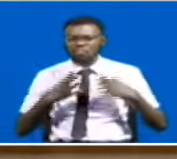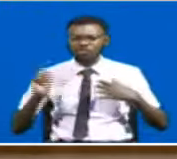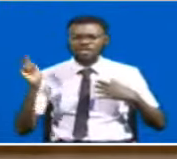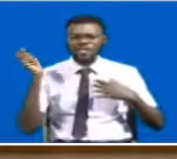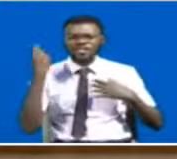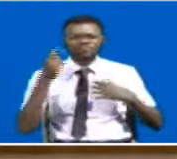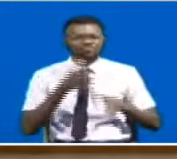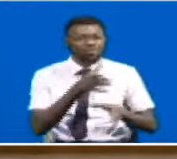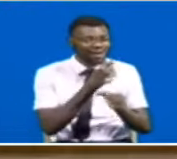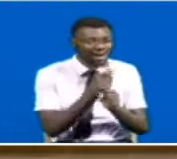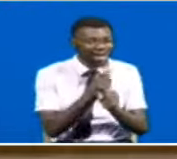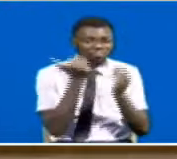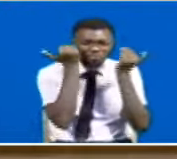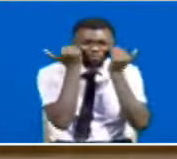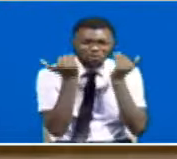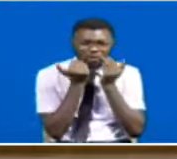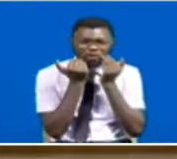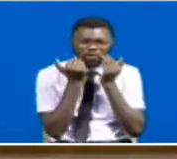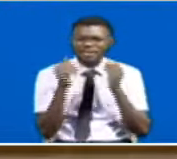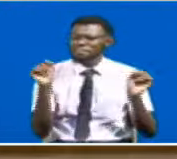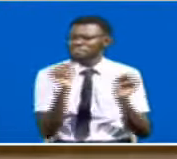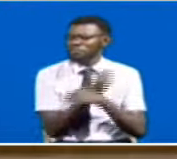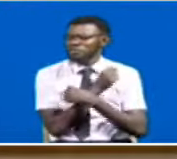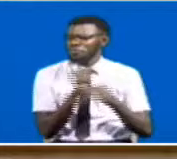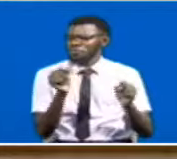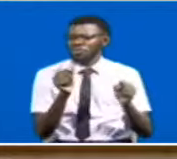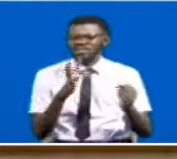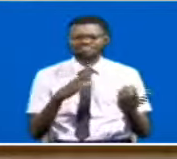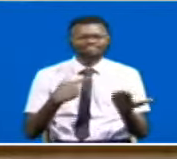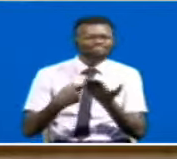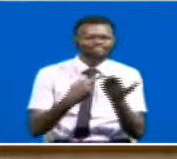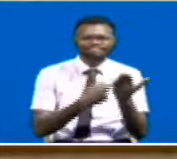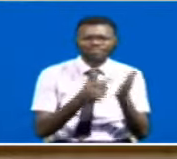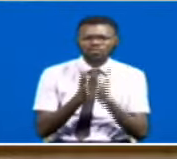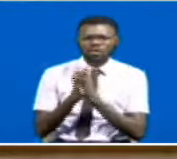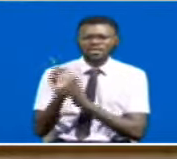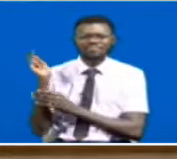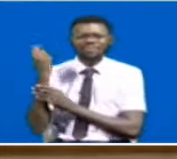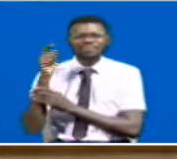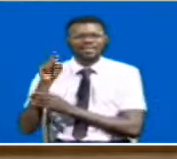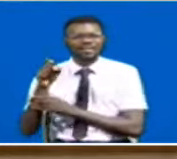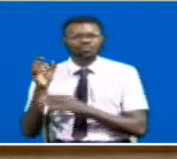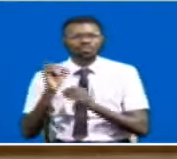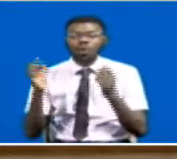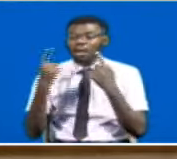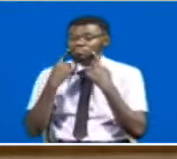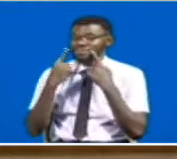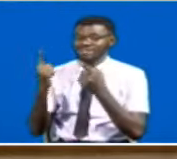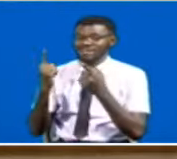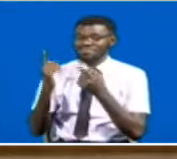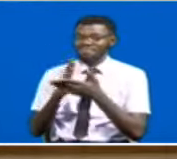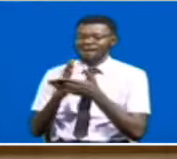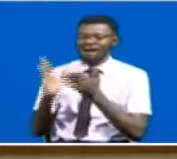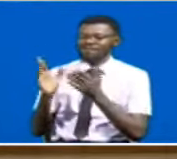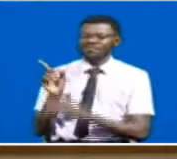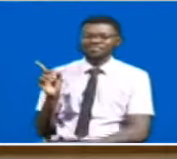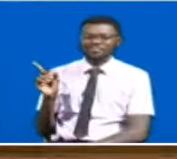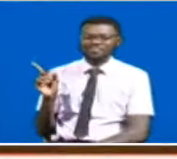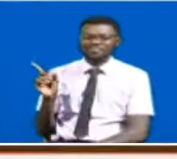katika idara ya mahakama. Hii tu ni sehemu ndogo tu ya mahojiano hayo, na utakuwa unapata mahojiano kamilifu mwendo wa saa 3 leo